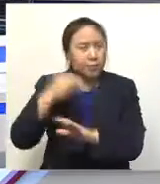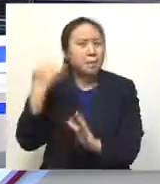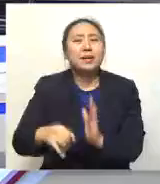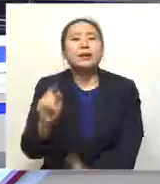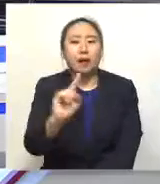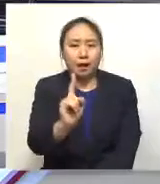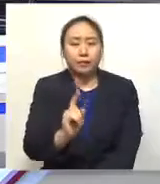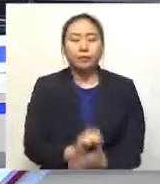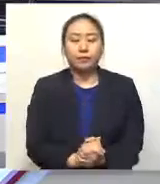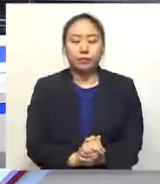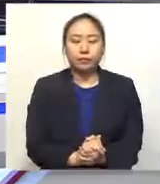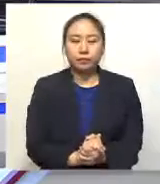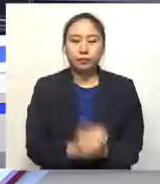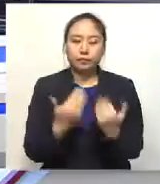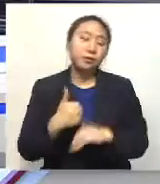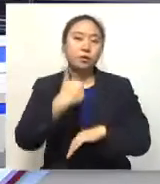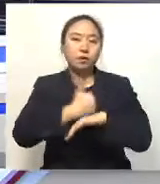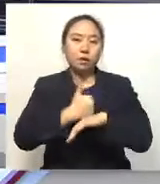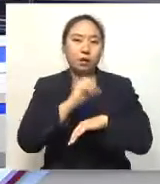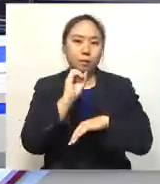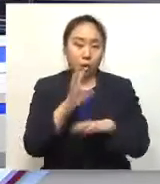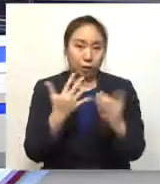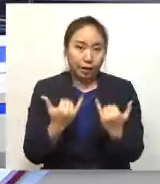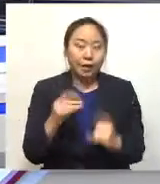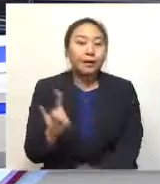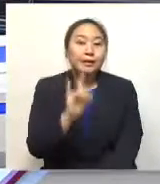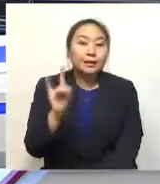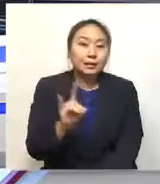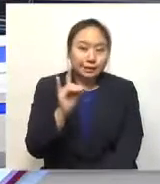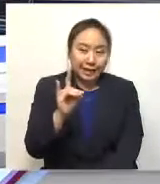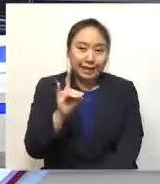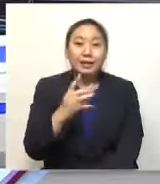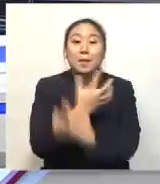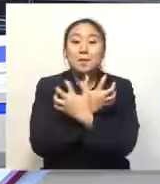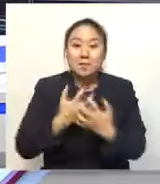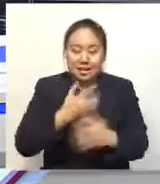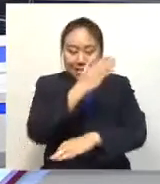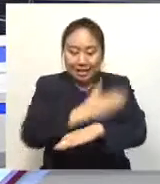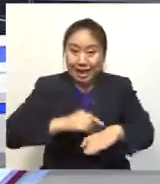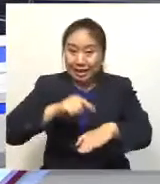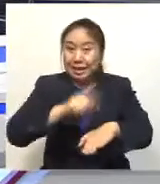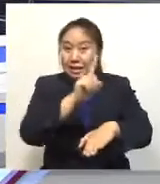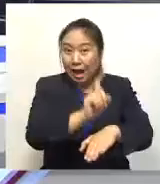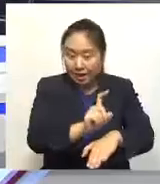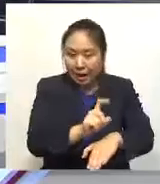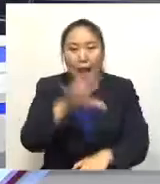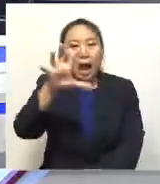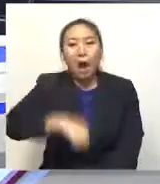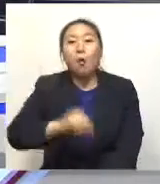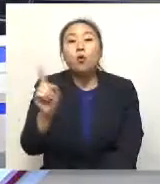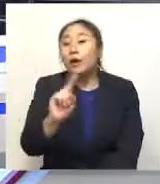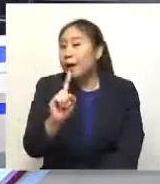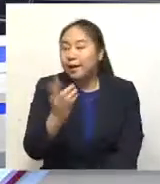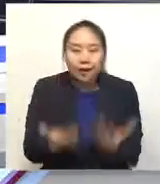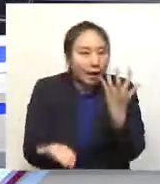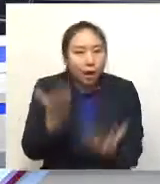ไงทางอธิบดีท่านก็บอกว่าคือไม่ว่าซากสัตว์เนี่ยของหมีขอเนี่ยจะมาจากไหนการแค่มีซาก